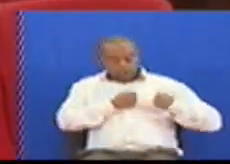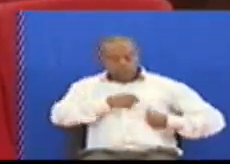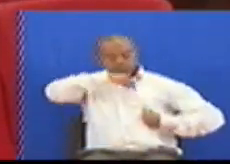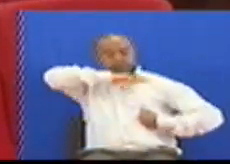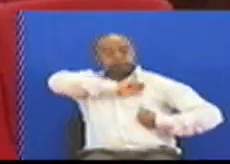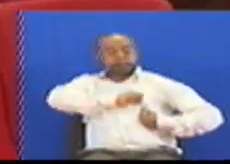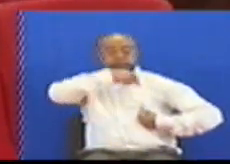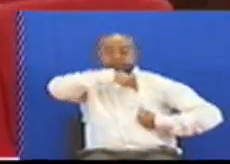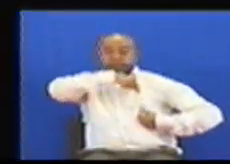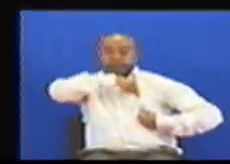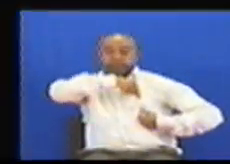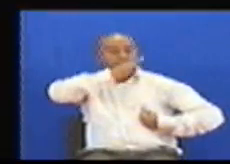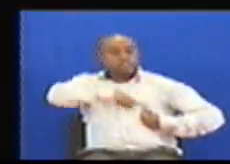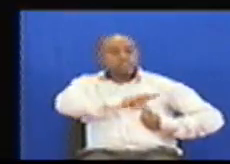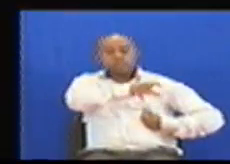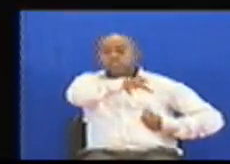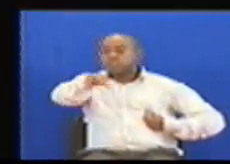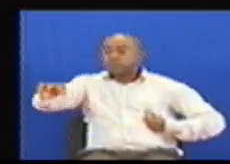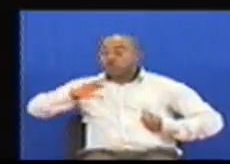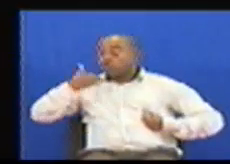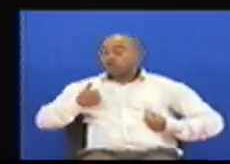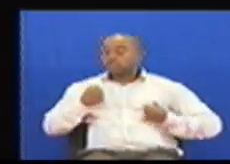kwenda kwenye majimbo, nendeni, tuko imara.